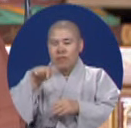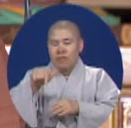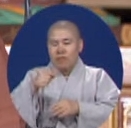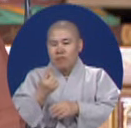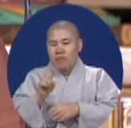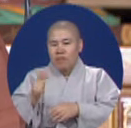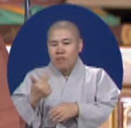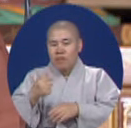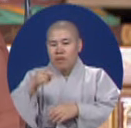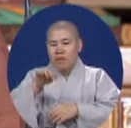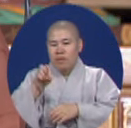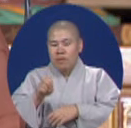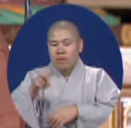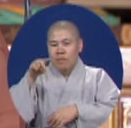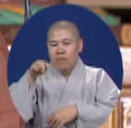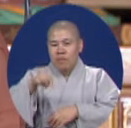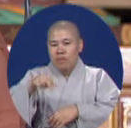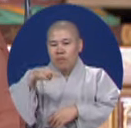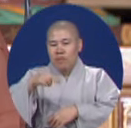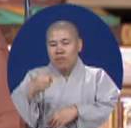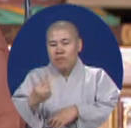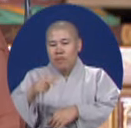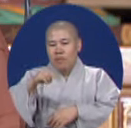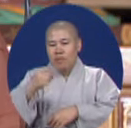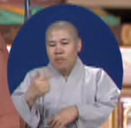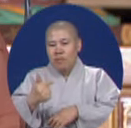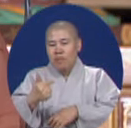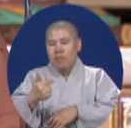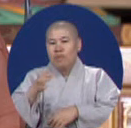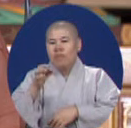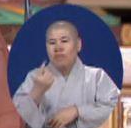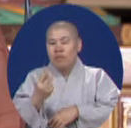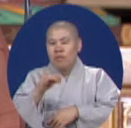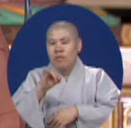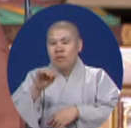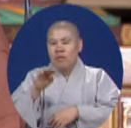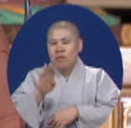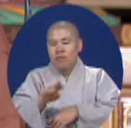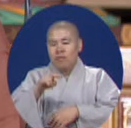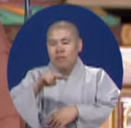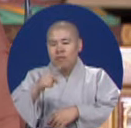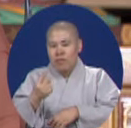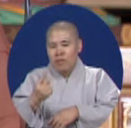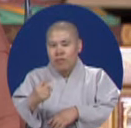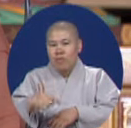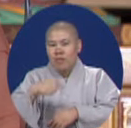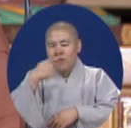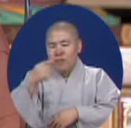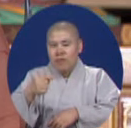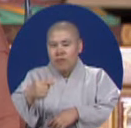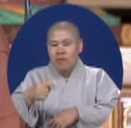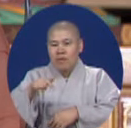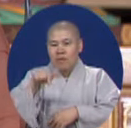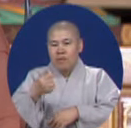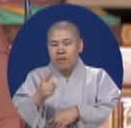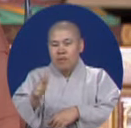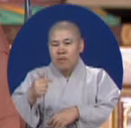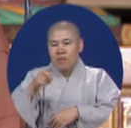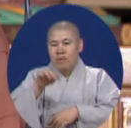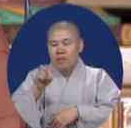관심수도, 도노입도, 처음에는 도노로 입도해서 그 다음에는 관심으로